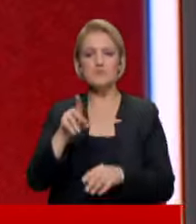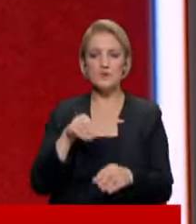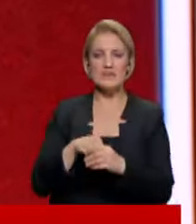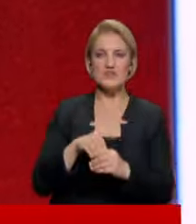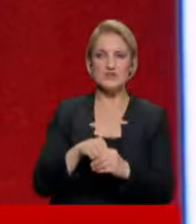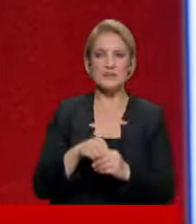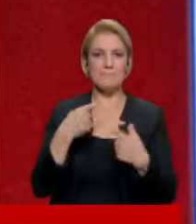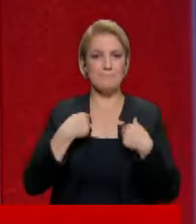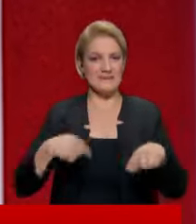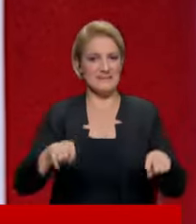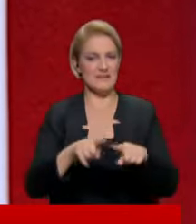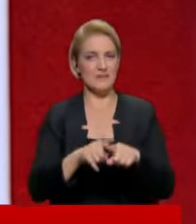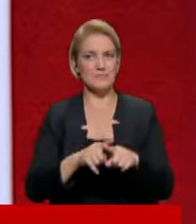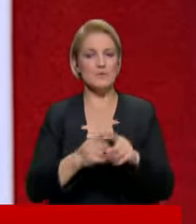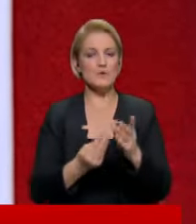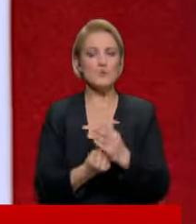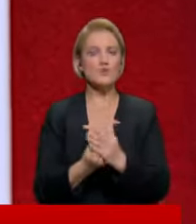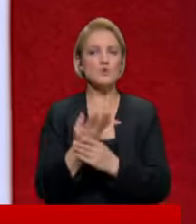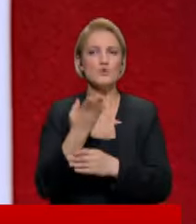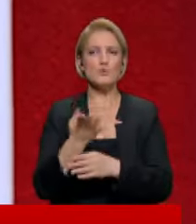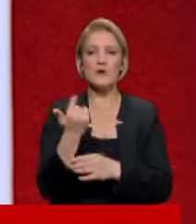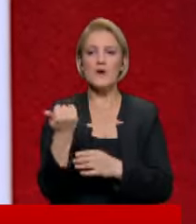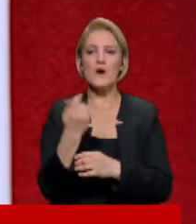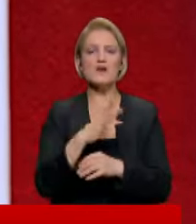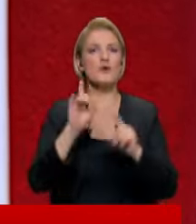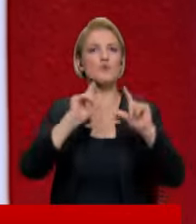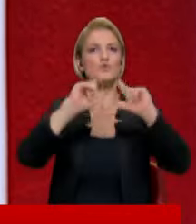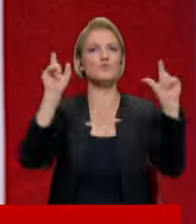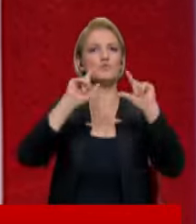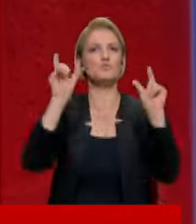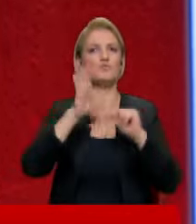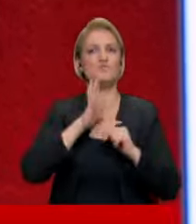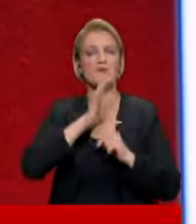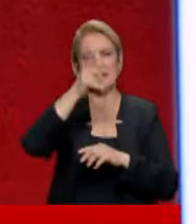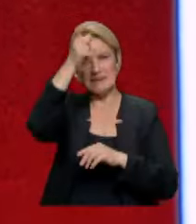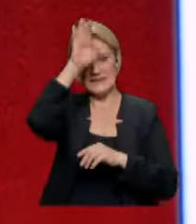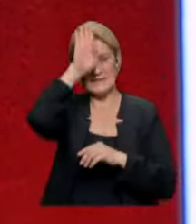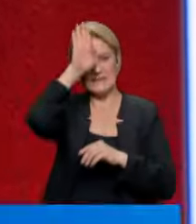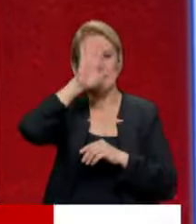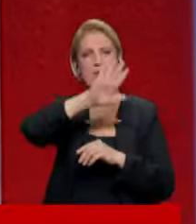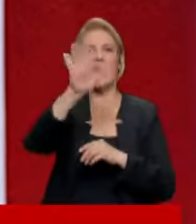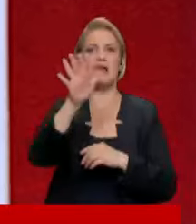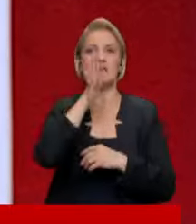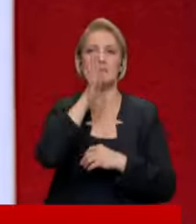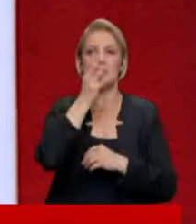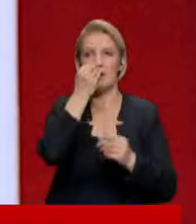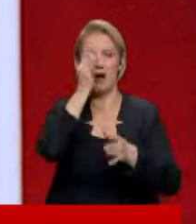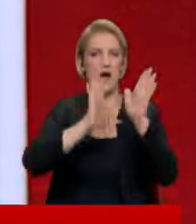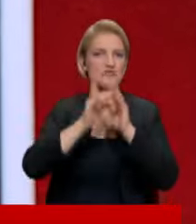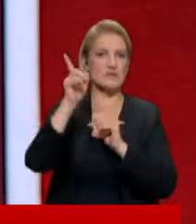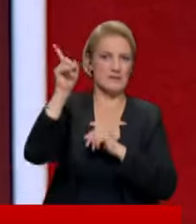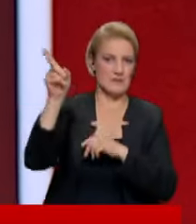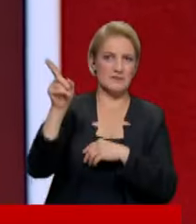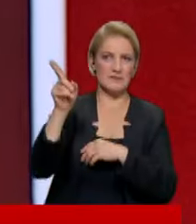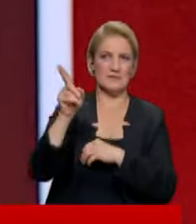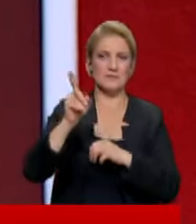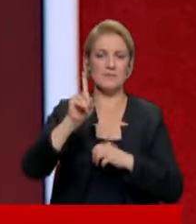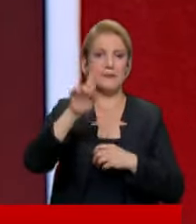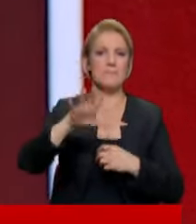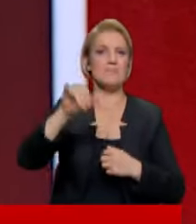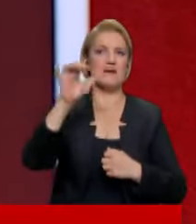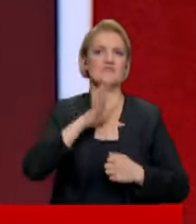için bizim kurduğumuz kaç tane kurum var işte İstanbul'da herkesin bildiği Ağaçlı Eee da bir